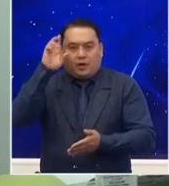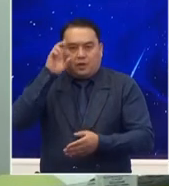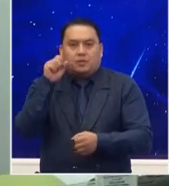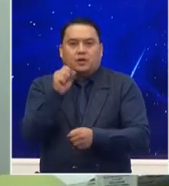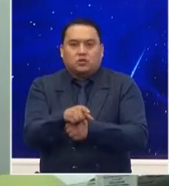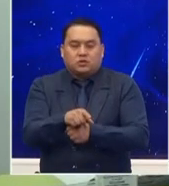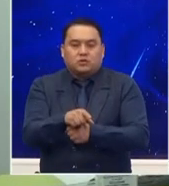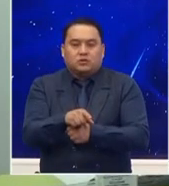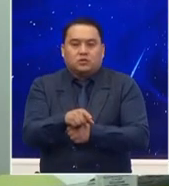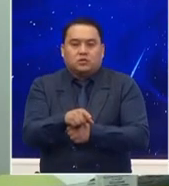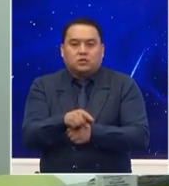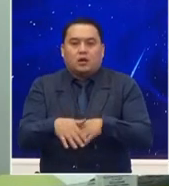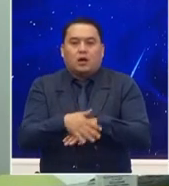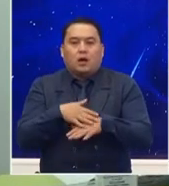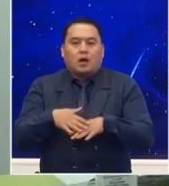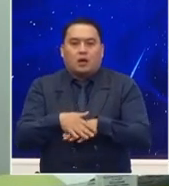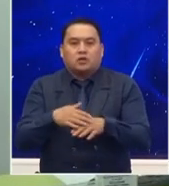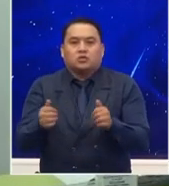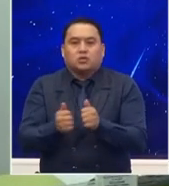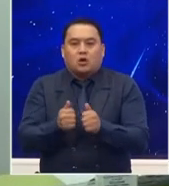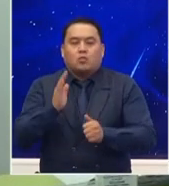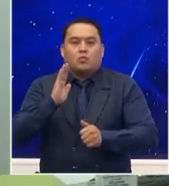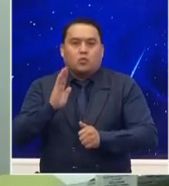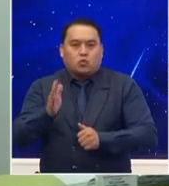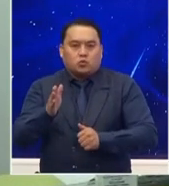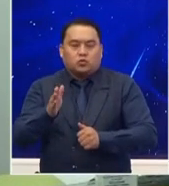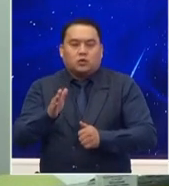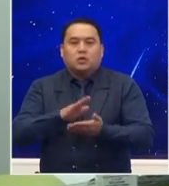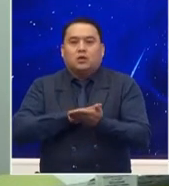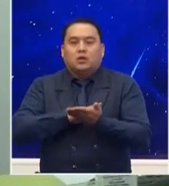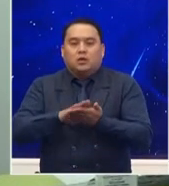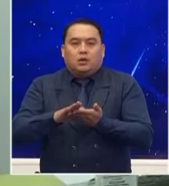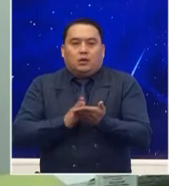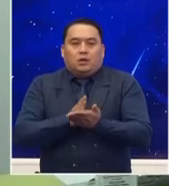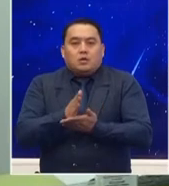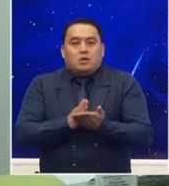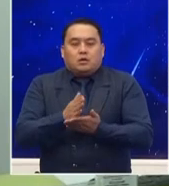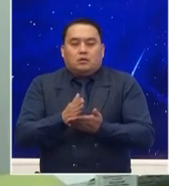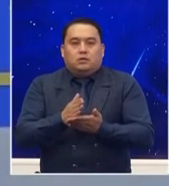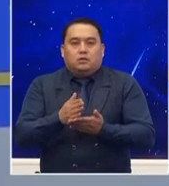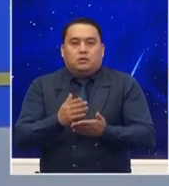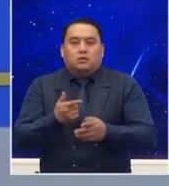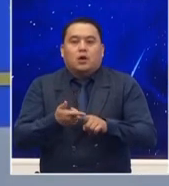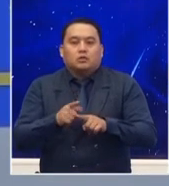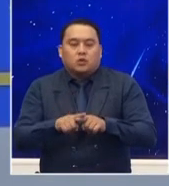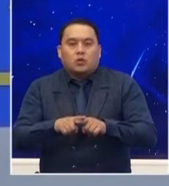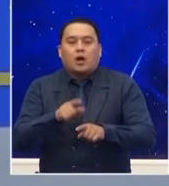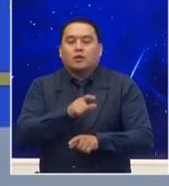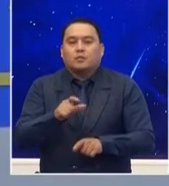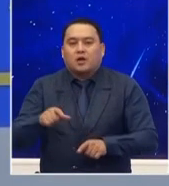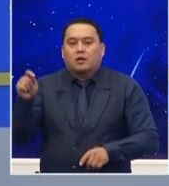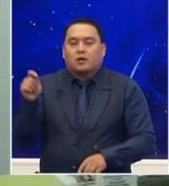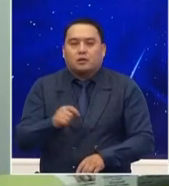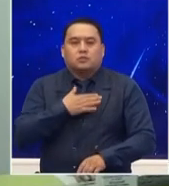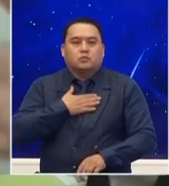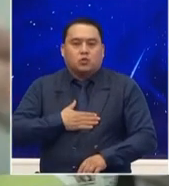біріншіден. Екіншіден, халыққа жақын болу үшін, ашық болу үшін, парасатты болу үшін, әділдігімізді көрсету үшін. Адамдар келет,